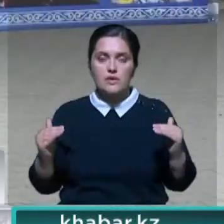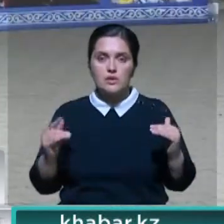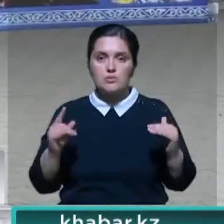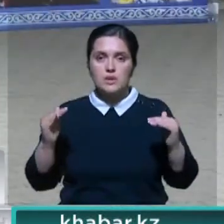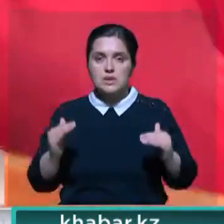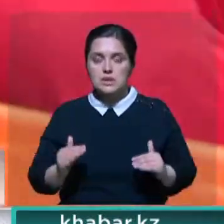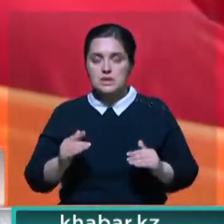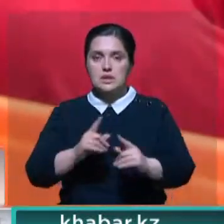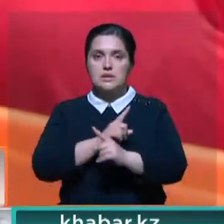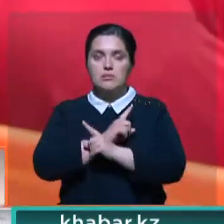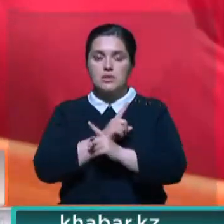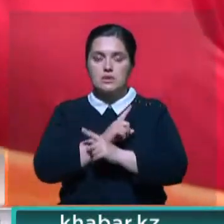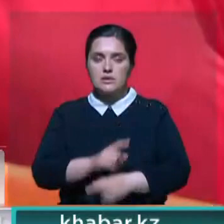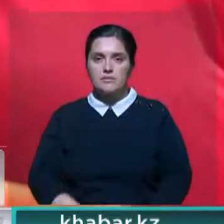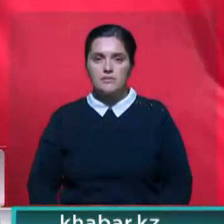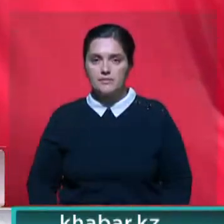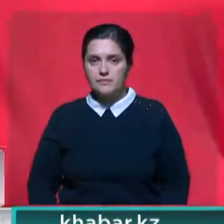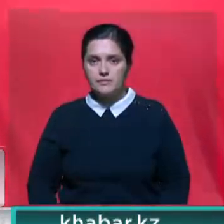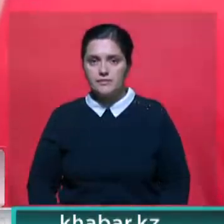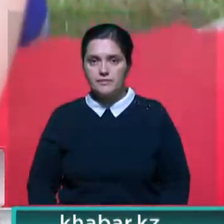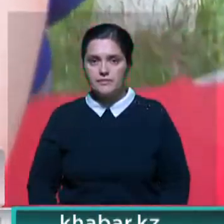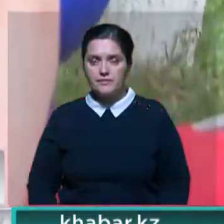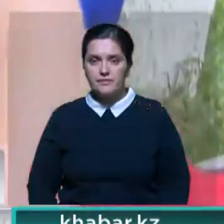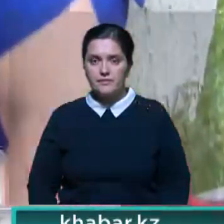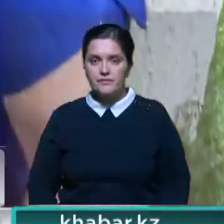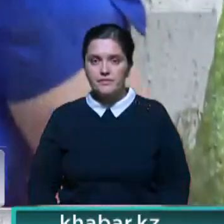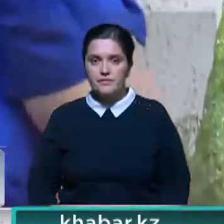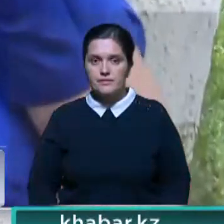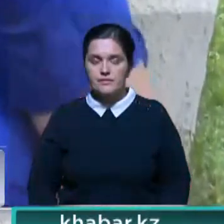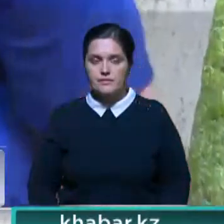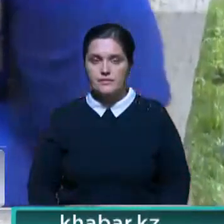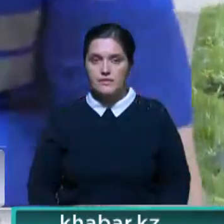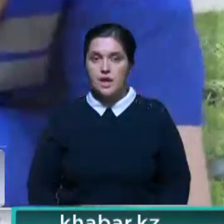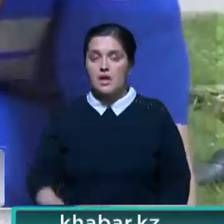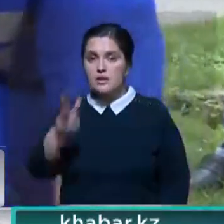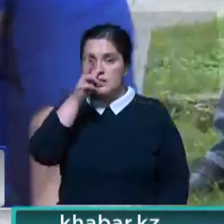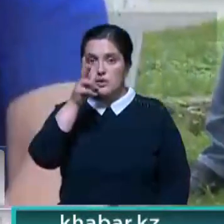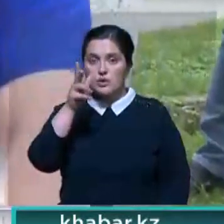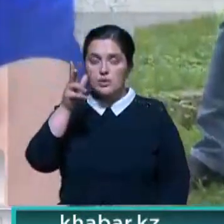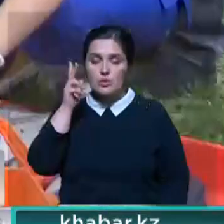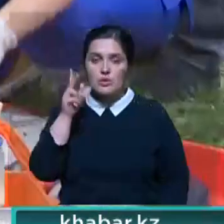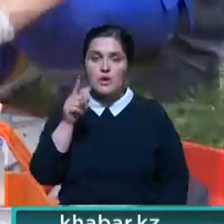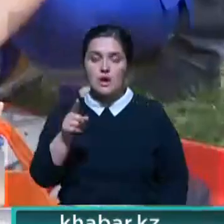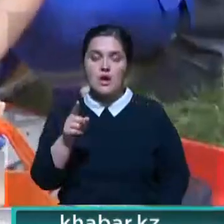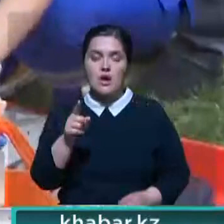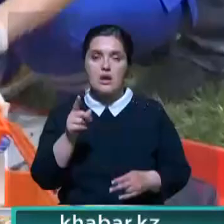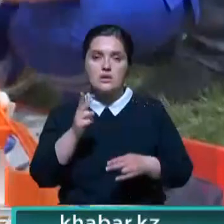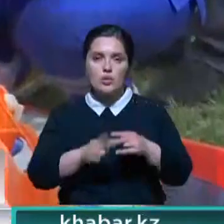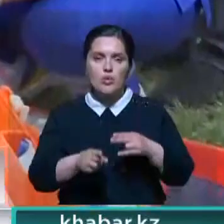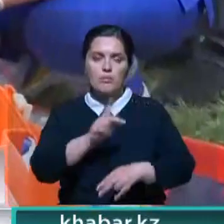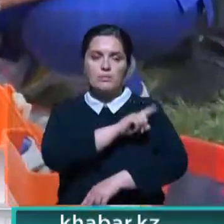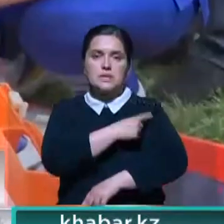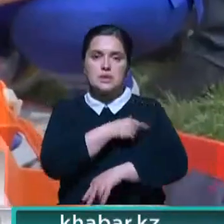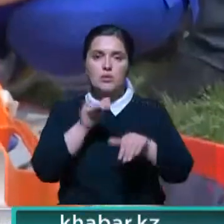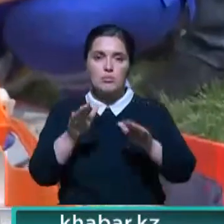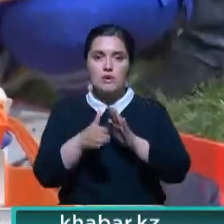снизить смертность. Зрачки симметрично реагируют на свет. 3 года назад Анастасия Титнева окончила медицинский колледж. Затем